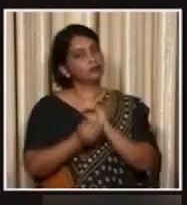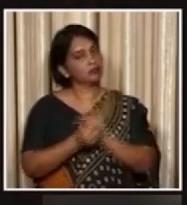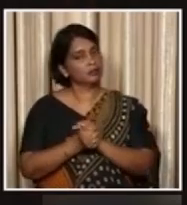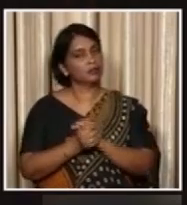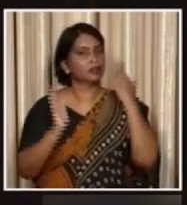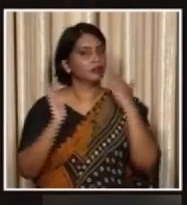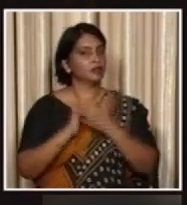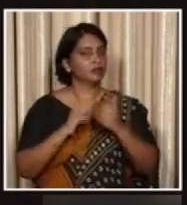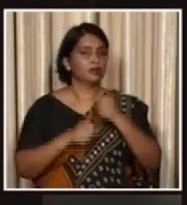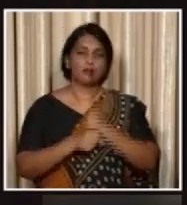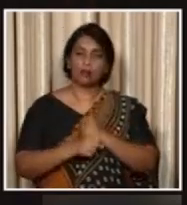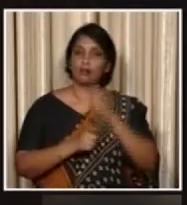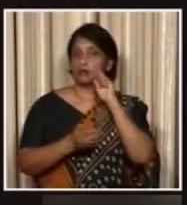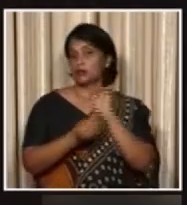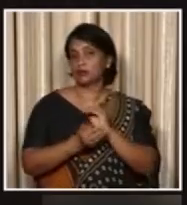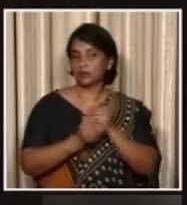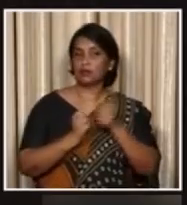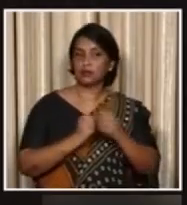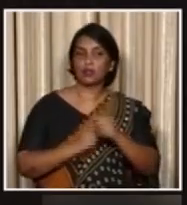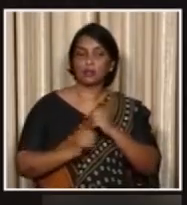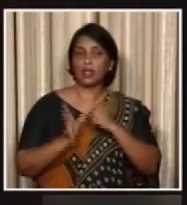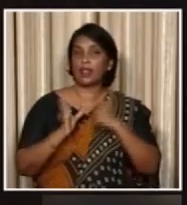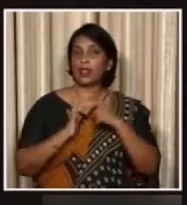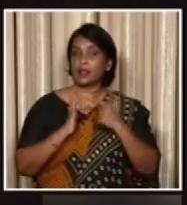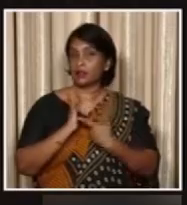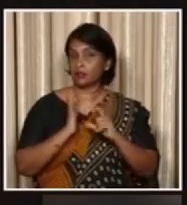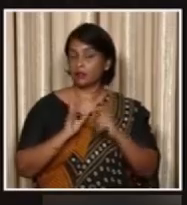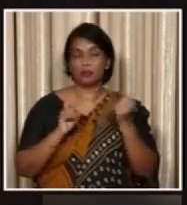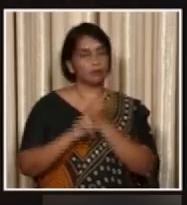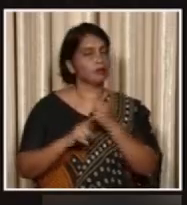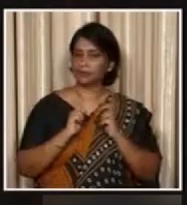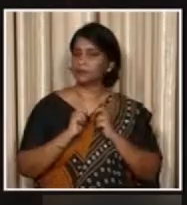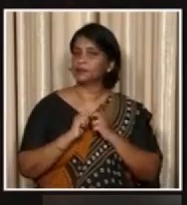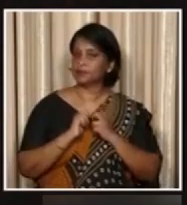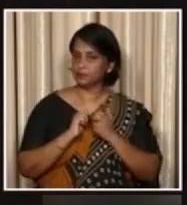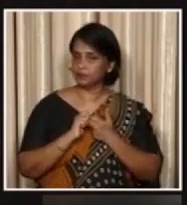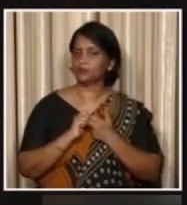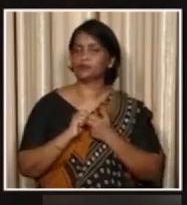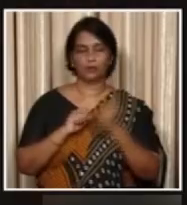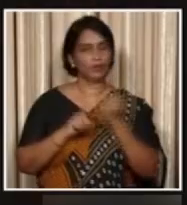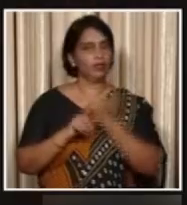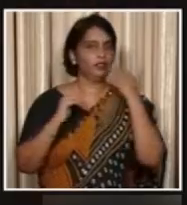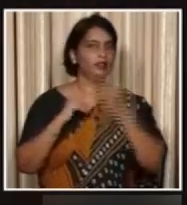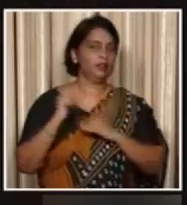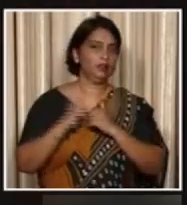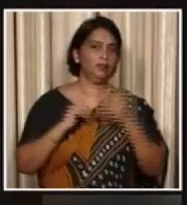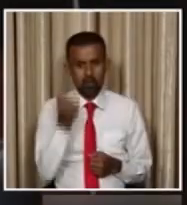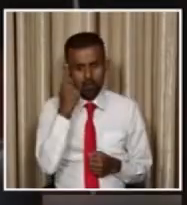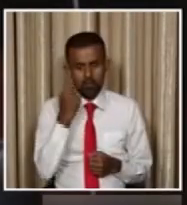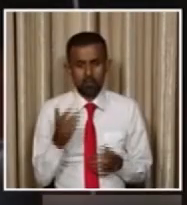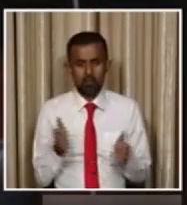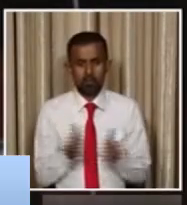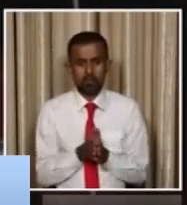දිනවා. මේ රාජ්‍ය ආරක්ෂාවට මේ කෘතිම බුද්ධියේ බලපෑම අද විශාල විදියට බලපෑමක් ගෙලවෙන ප්‍රවණතාවයක් ඇති වෙලා